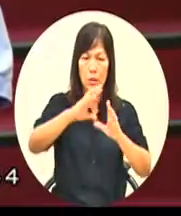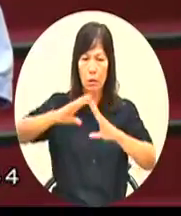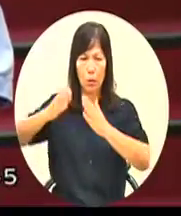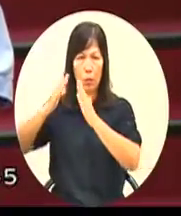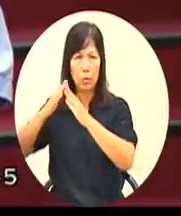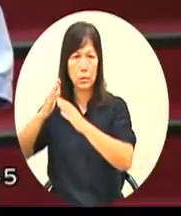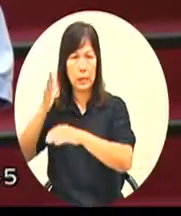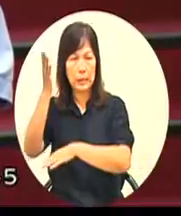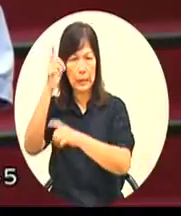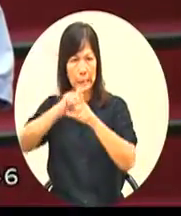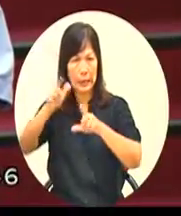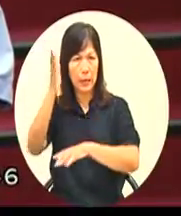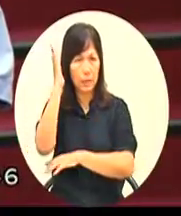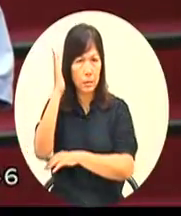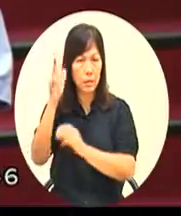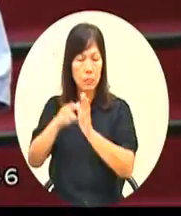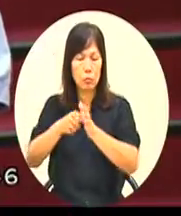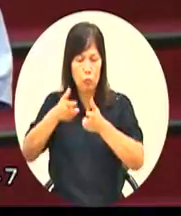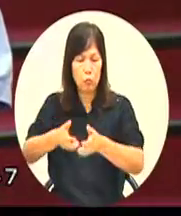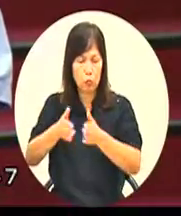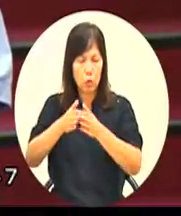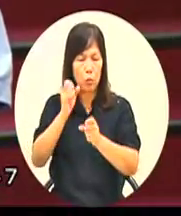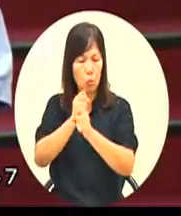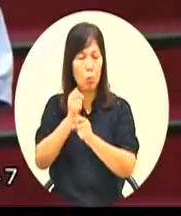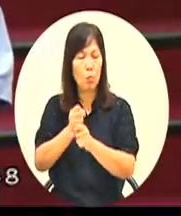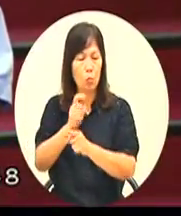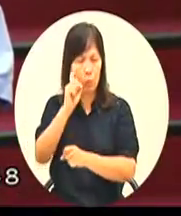政非常重要的工作。